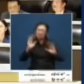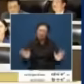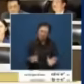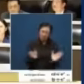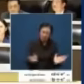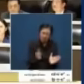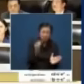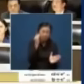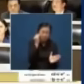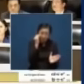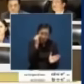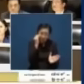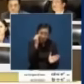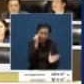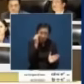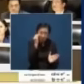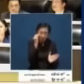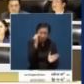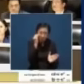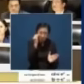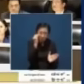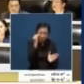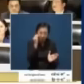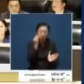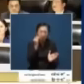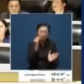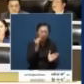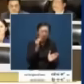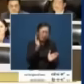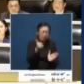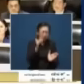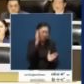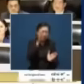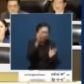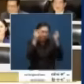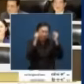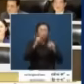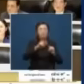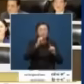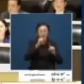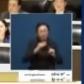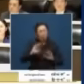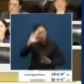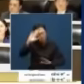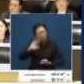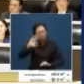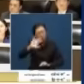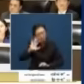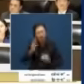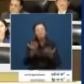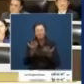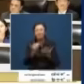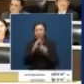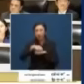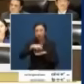กฎระเบียบข้อบังคับอยู่นะครับสำหรับวันนี้ว่าจะทำแบบนี้อย่างไรได้บ้างถ้าเกิดจะมีจริงก็ให้ระมัดระวังเอาไว้ด้วยนะฮะเรื่องของว่าอย่าไปละเมิดกฎ